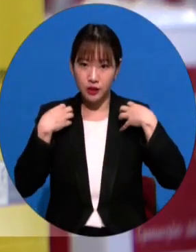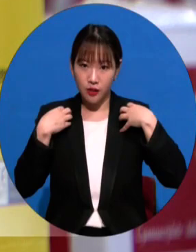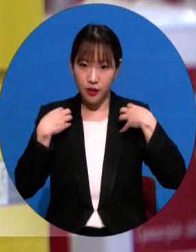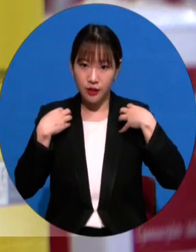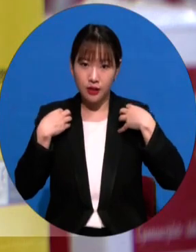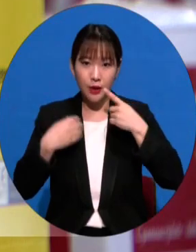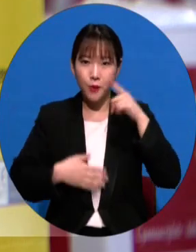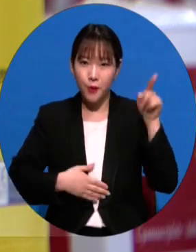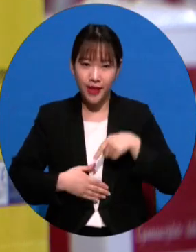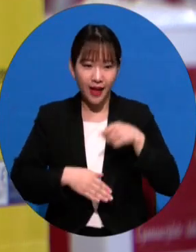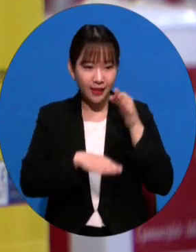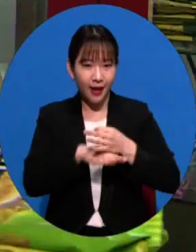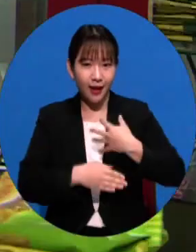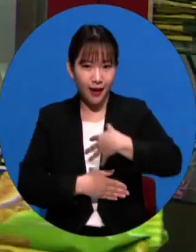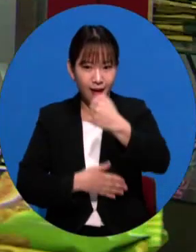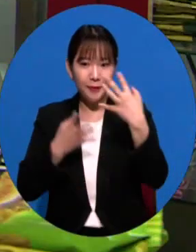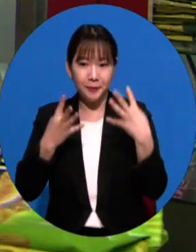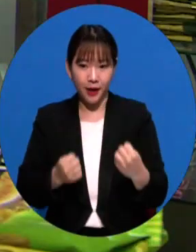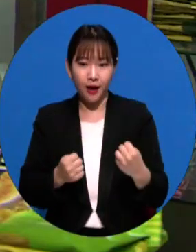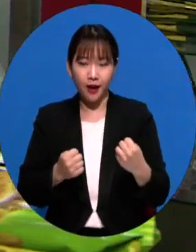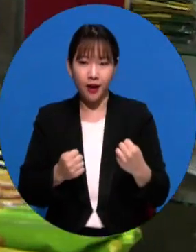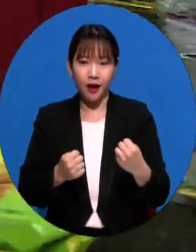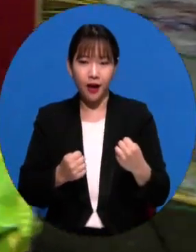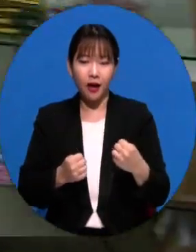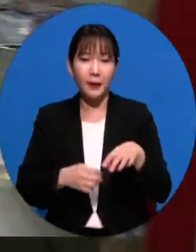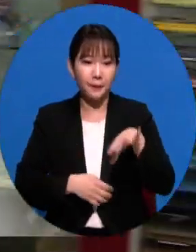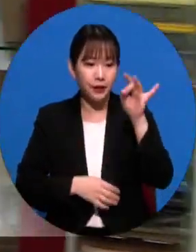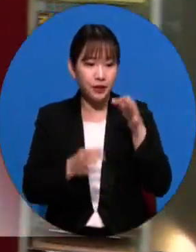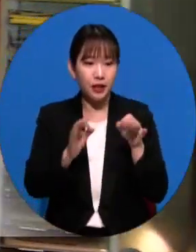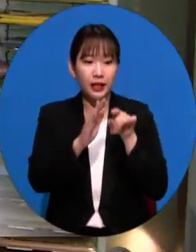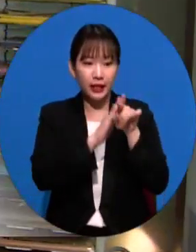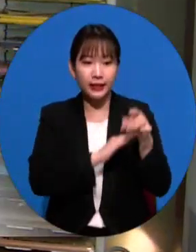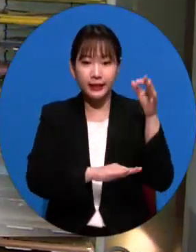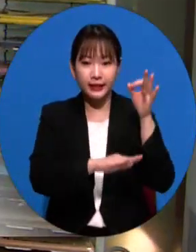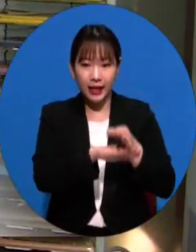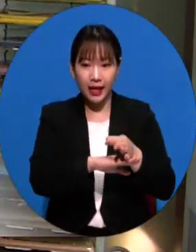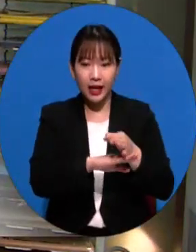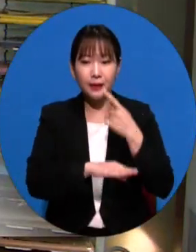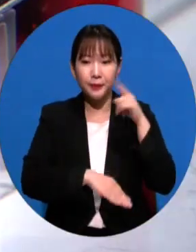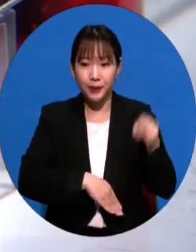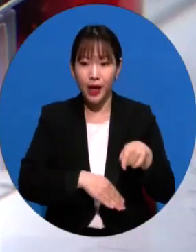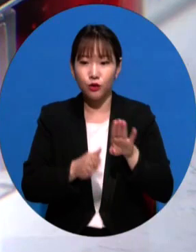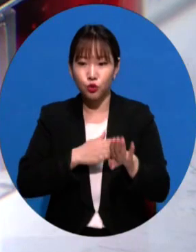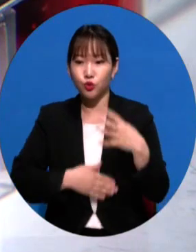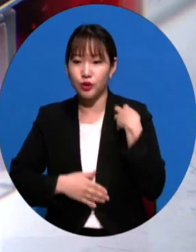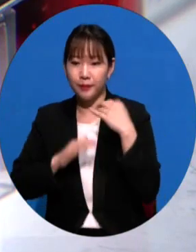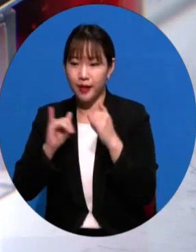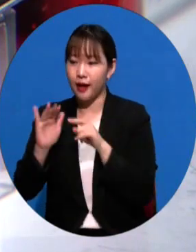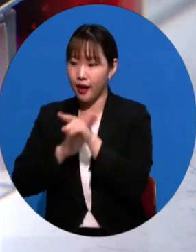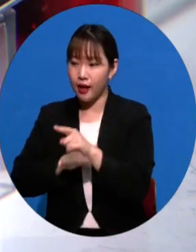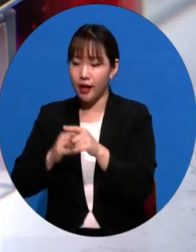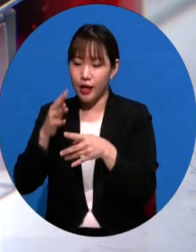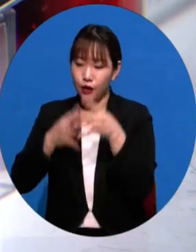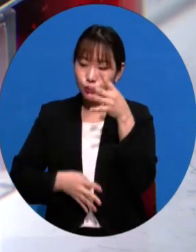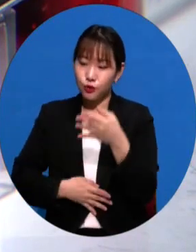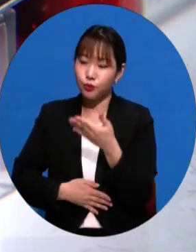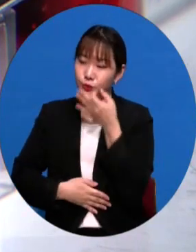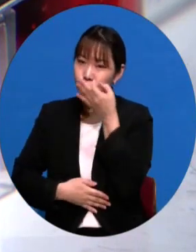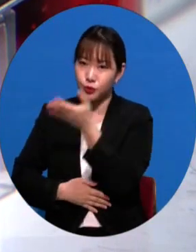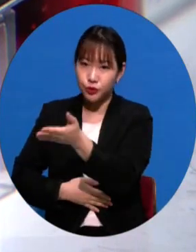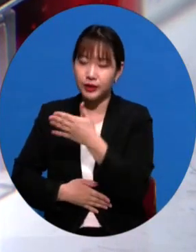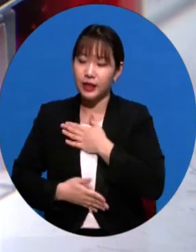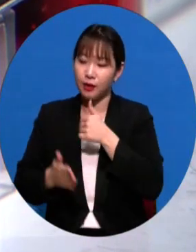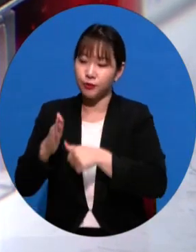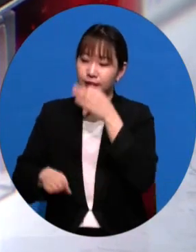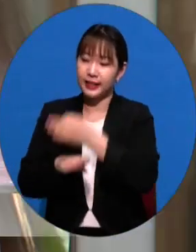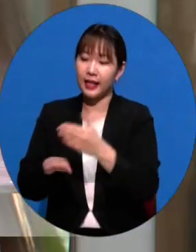전남도청에서는 외상 거래가 빈발합니다. 일단 매점을 이용한 뒤 부서 서무 담당자에게 외상 영수증 등을 통해 물품 구매